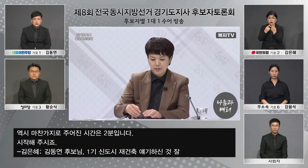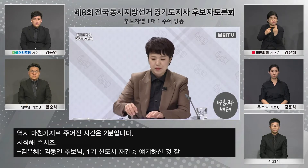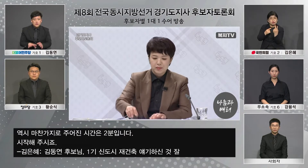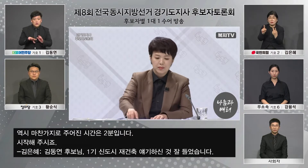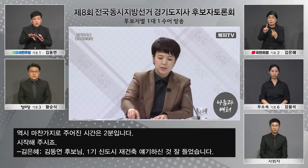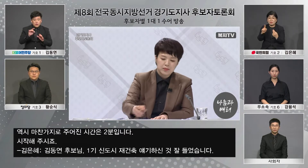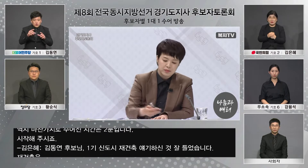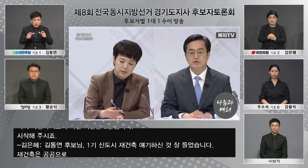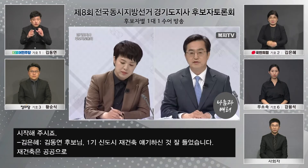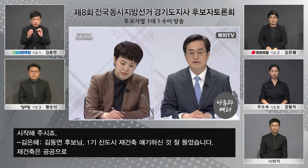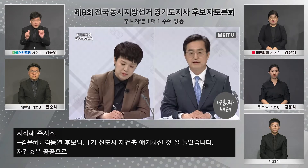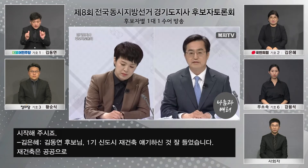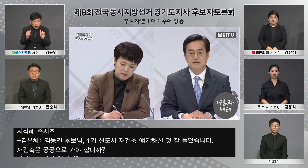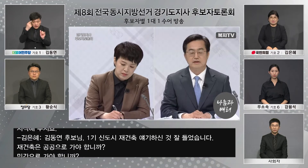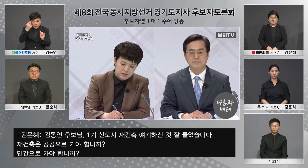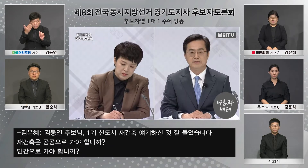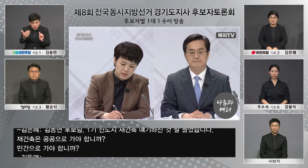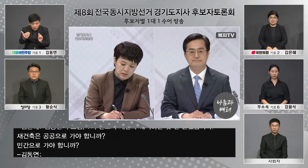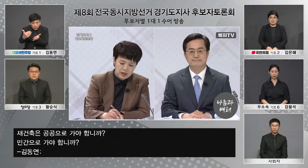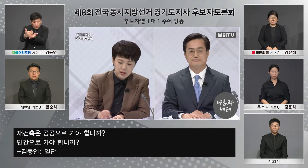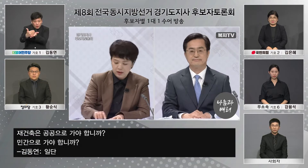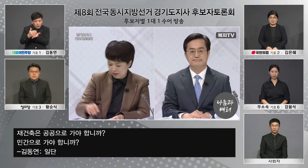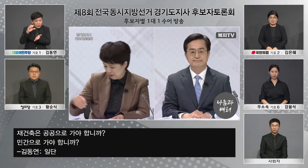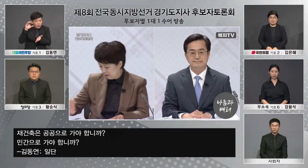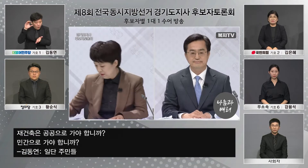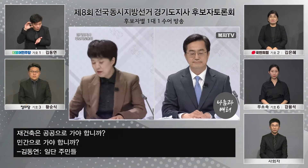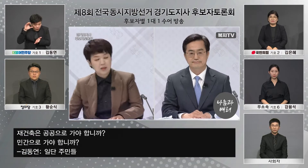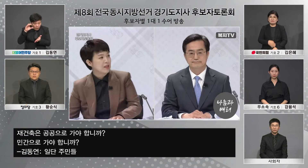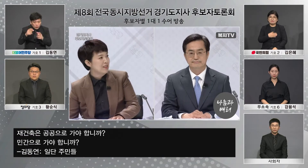주민들 의견을 수렴해서 주민들 의사에 따를 생각입니다. 네.